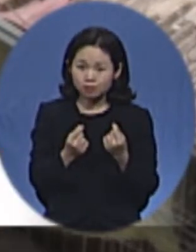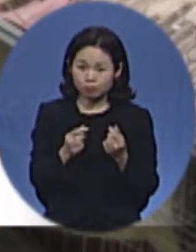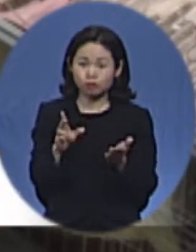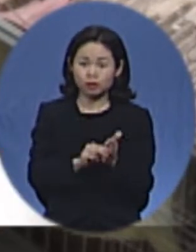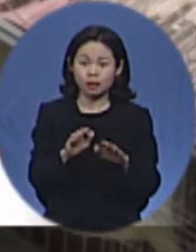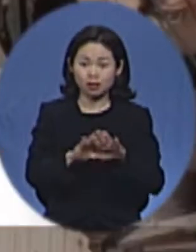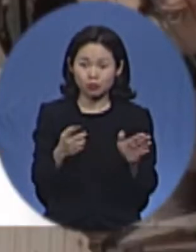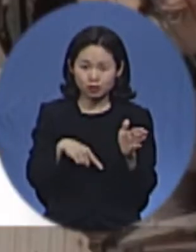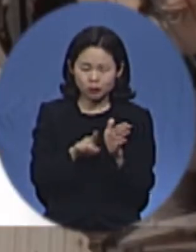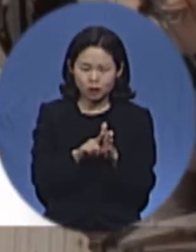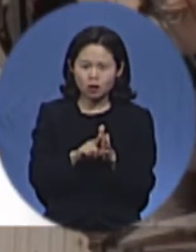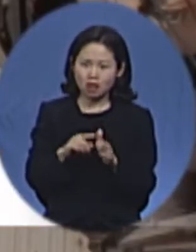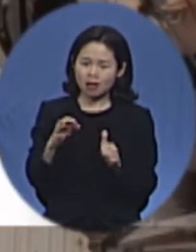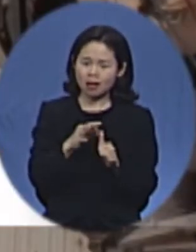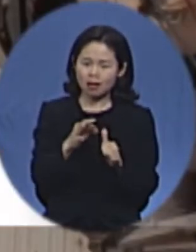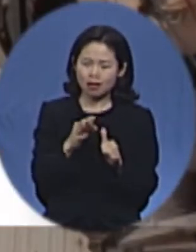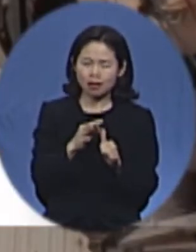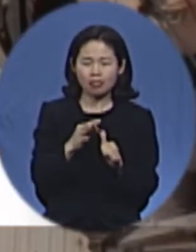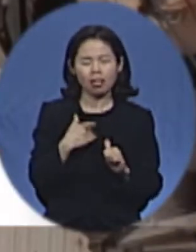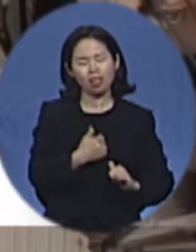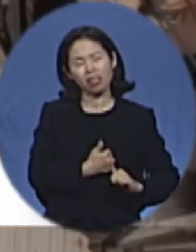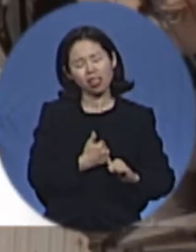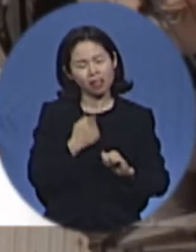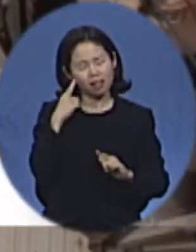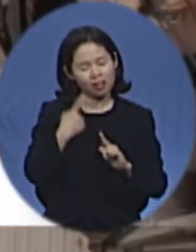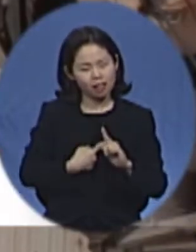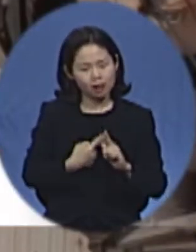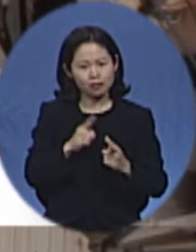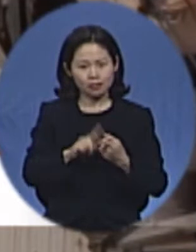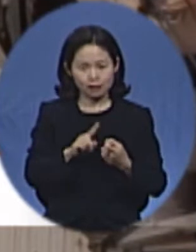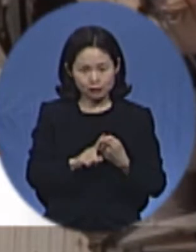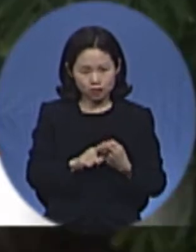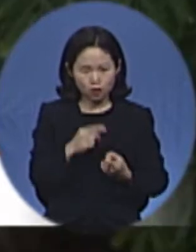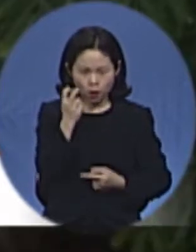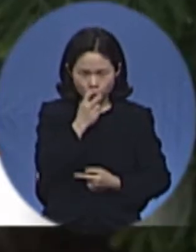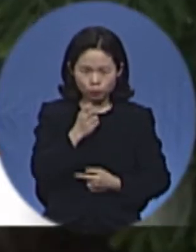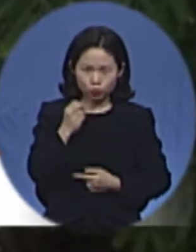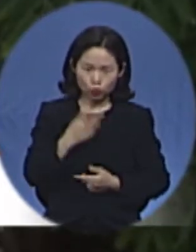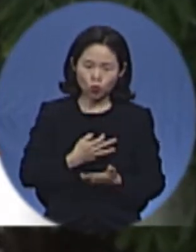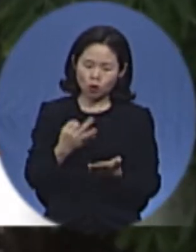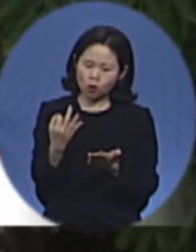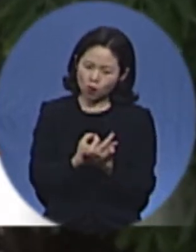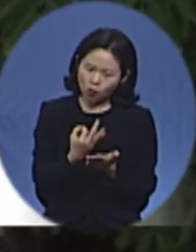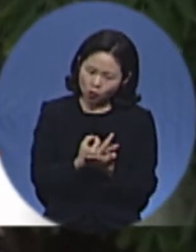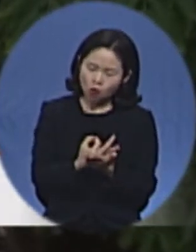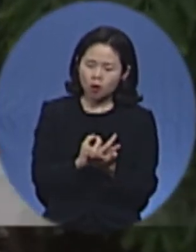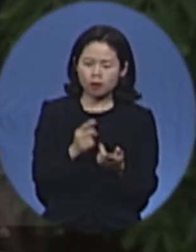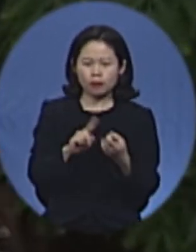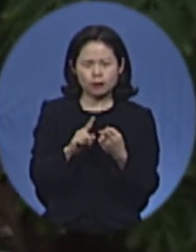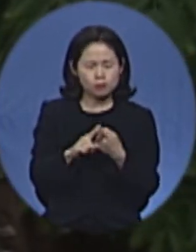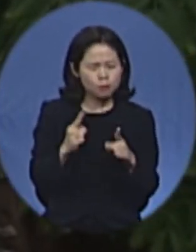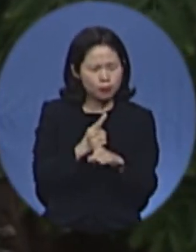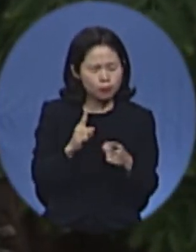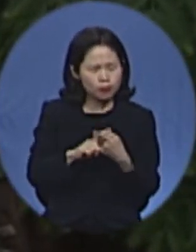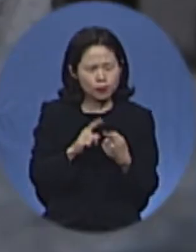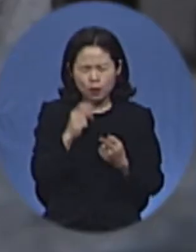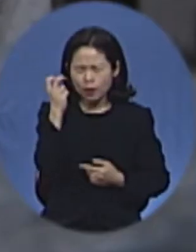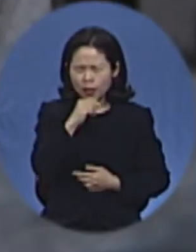위해 수급자의 도덕적 해이가 일어나지 않는지 재산 소득 변동 상황을 면밀히 점검한다는